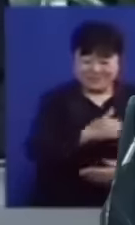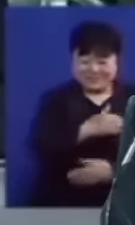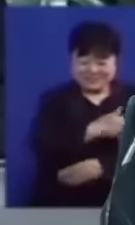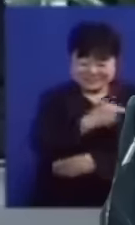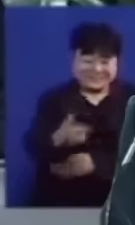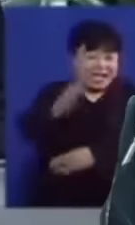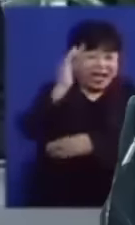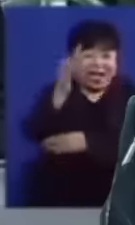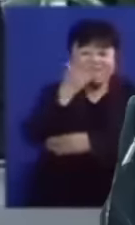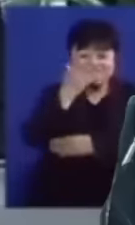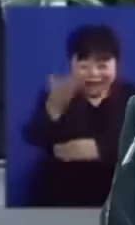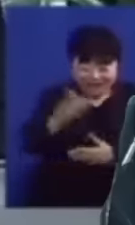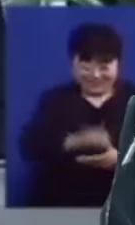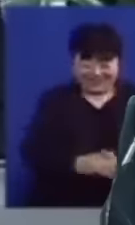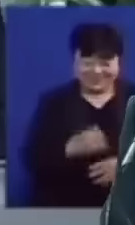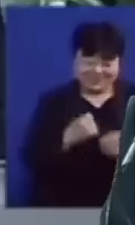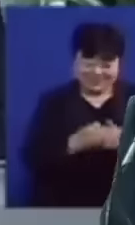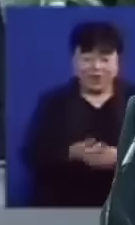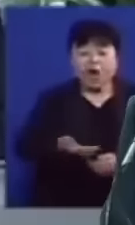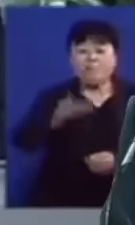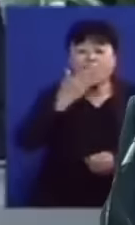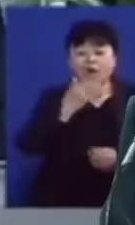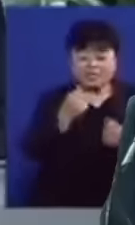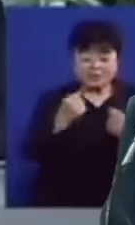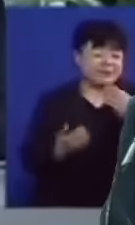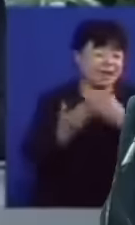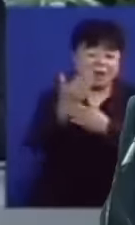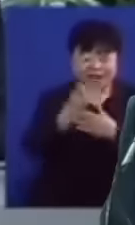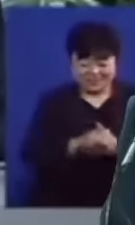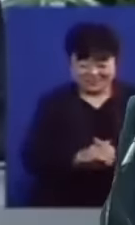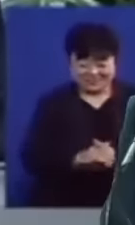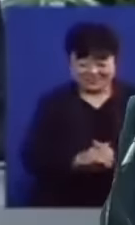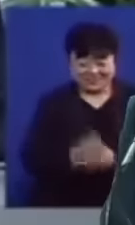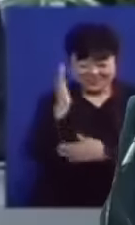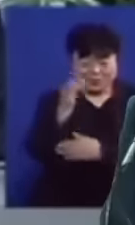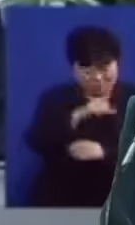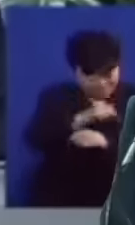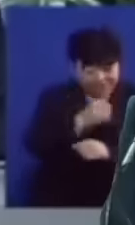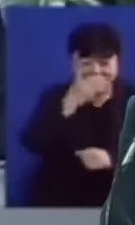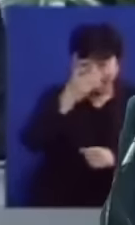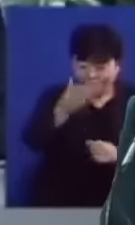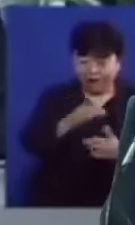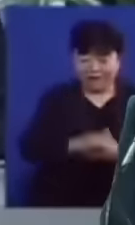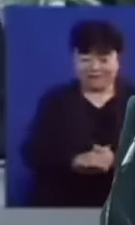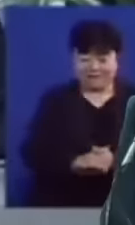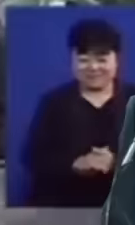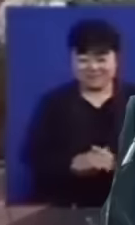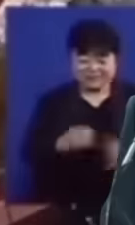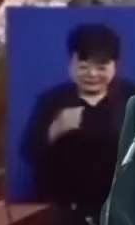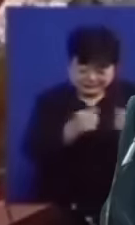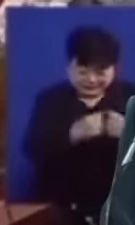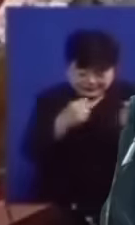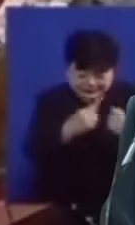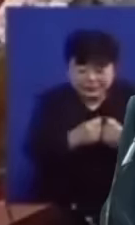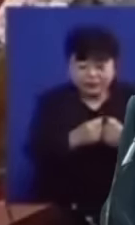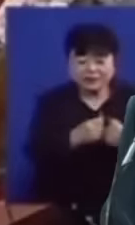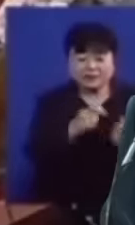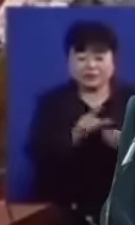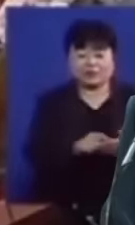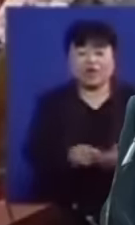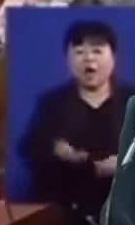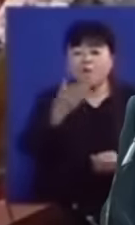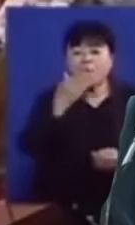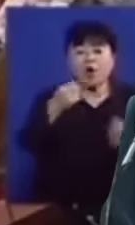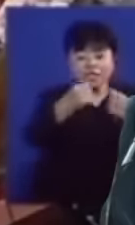것입니다. 그러므로 먹어야 힘이 있어 집회를 할 수 있는데, 여기 싸움으로 싸우는 것입니다.